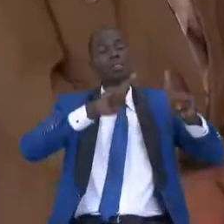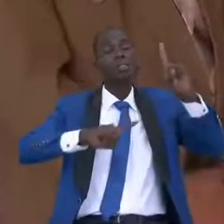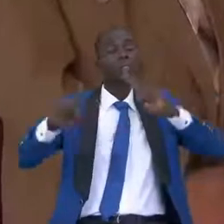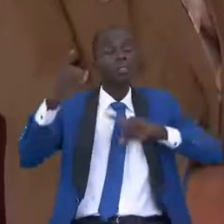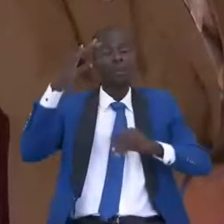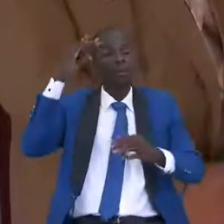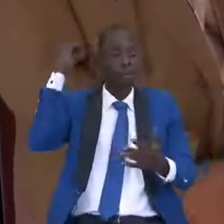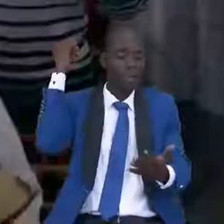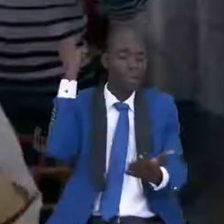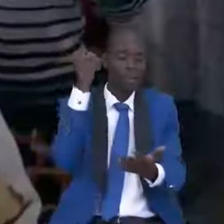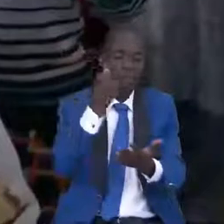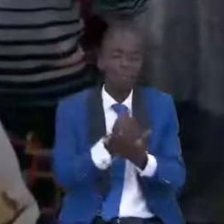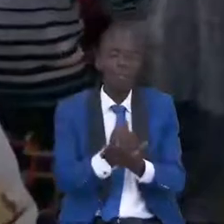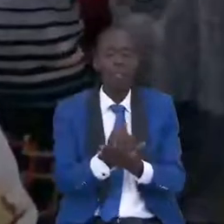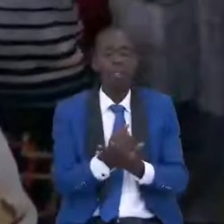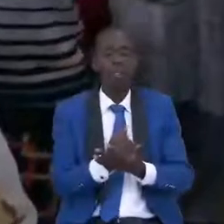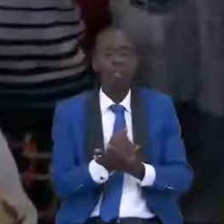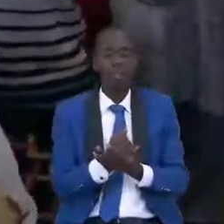vous asseoir.